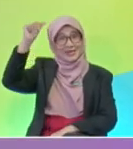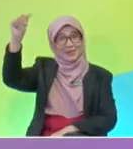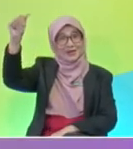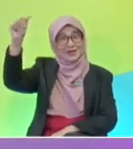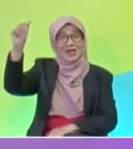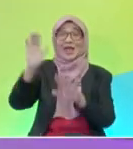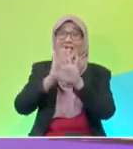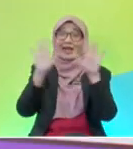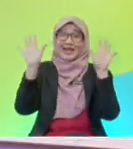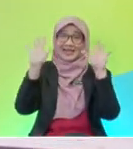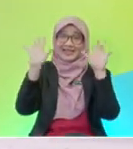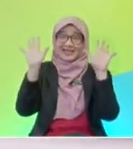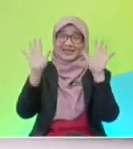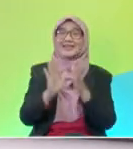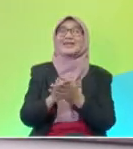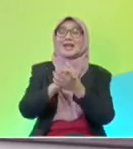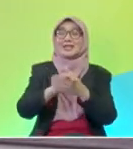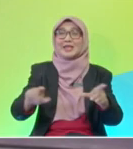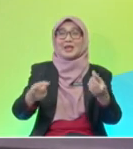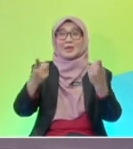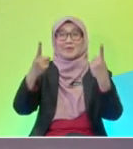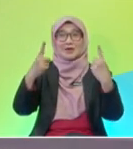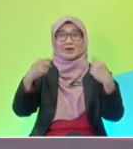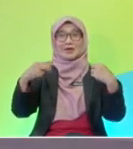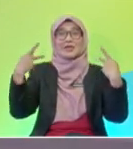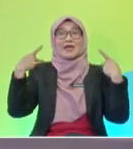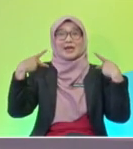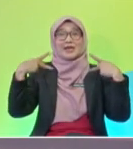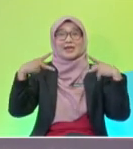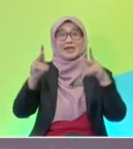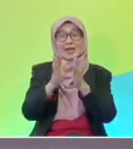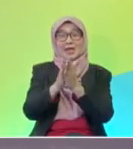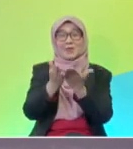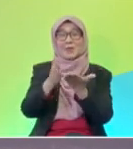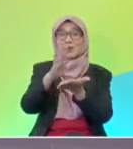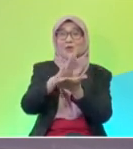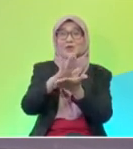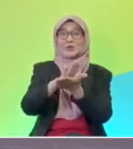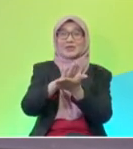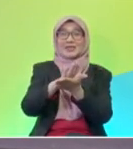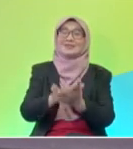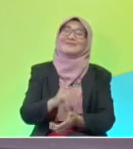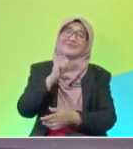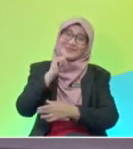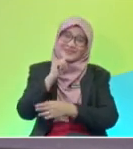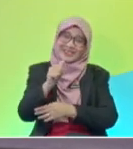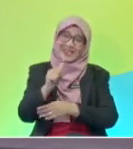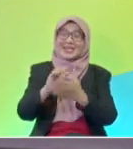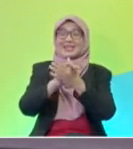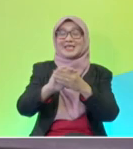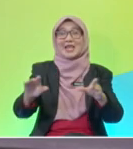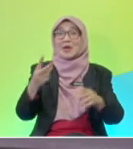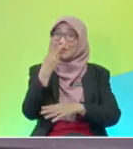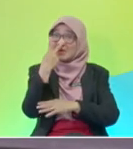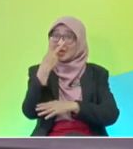nipmam Selamat datang ke kedai buku sekolah bukanlah Selamat menonton Didik